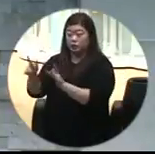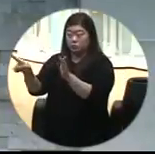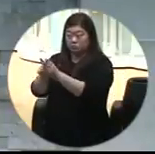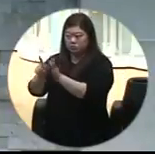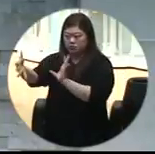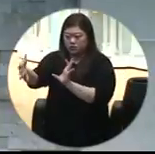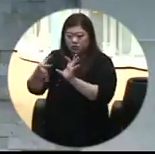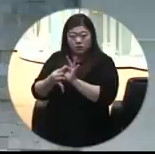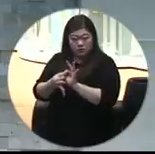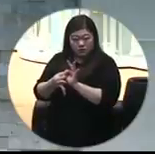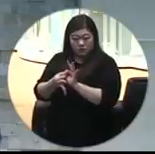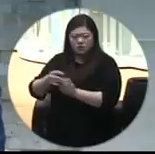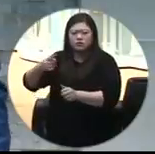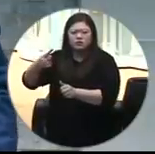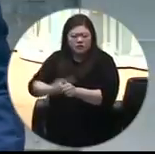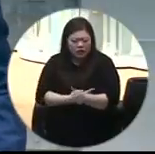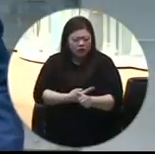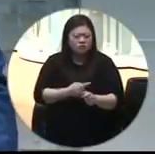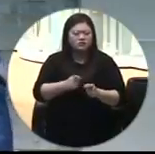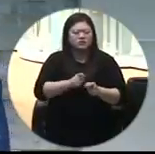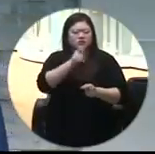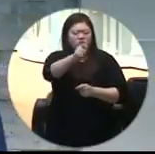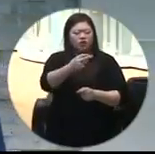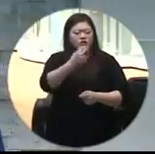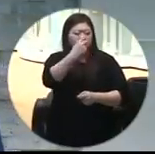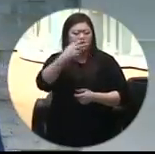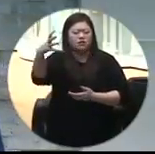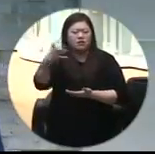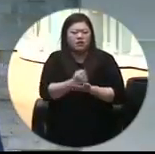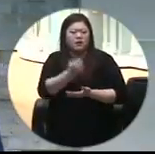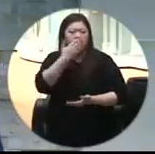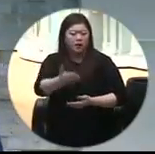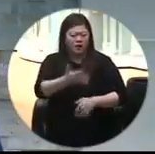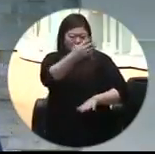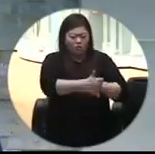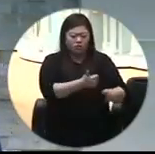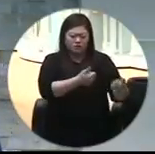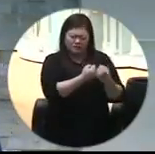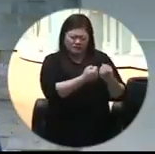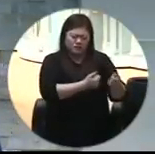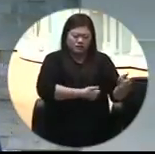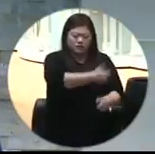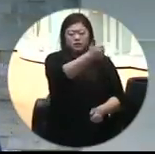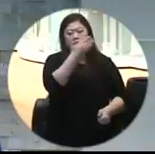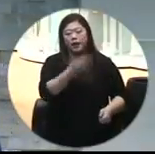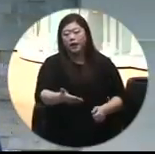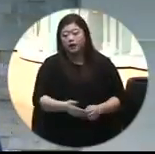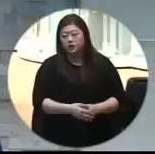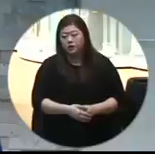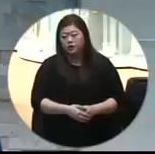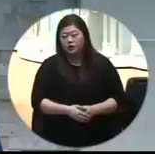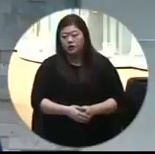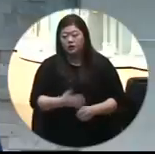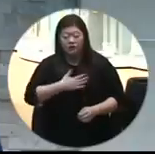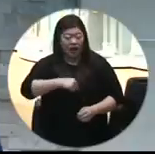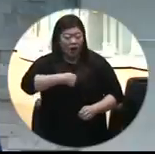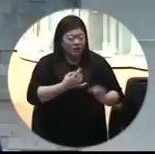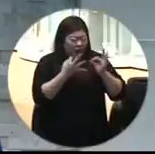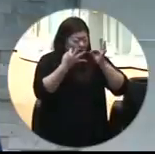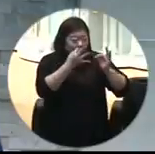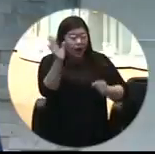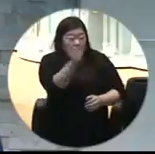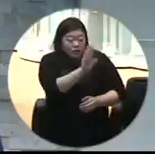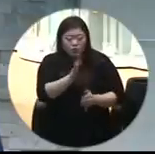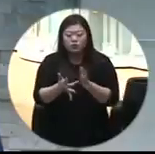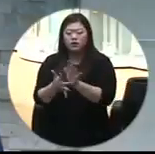영생, 영원한 생명이라는 궁극적 승리가 보장된 신분이에요. 예수 믿는단 말이 보통 말이